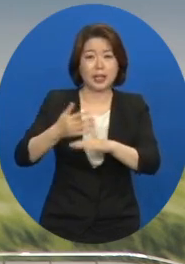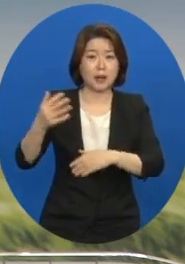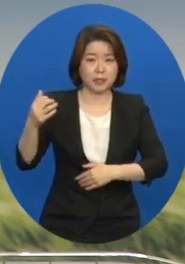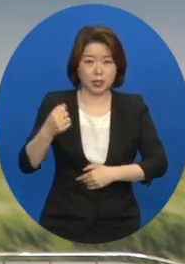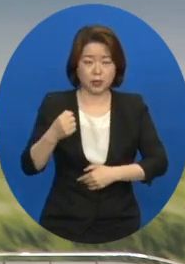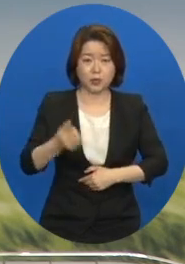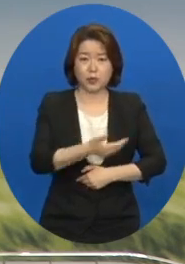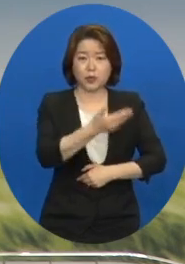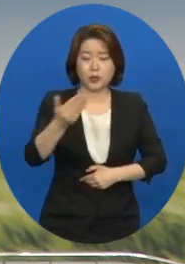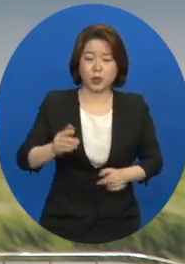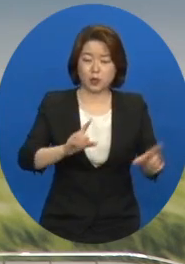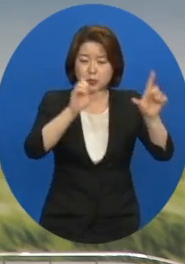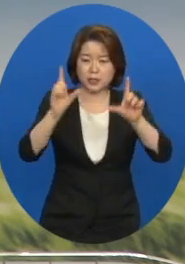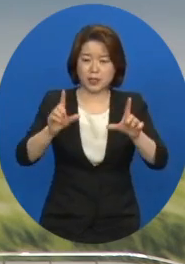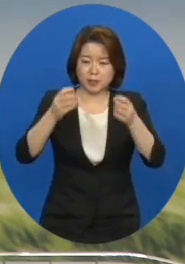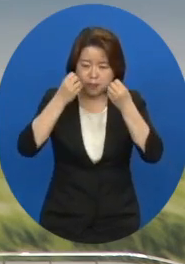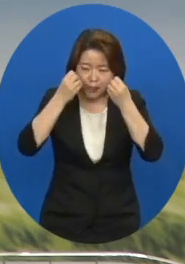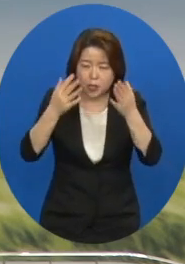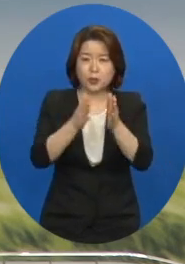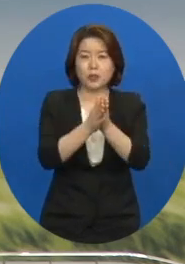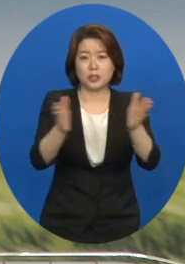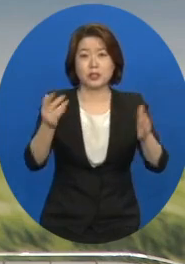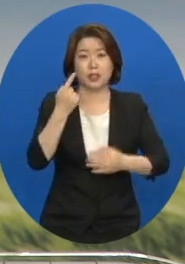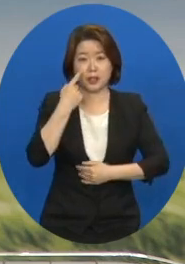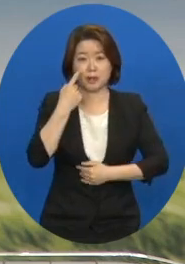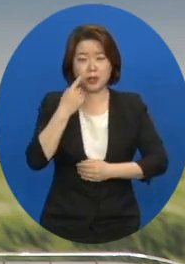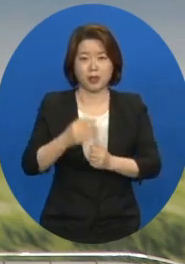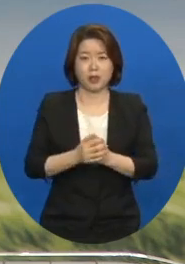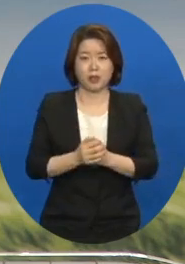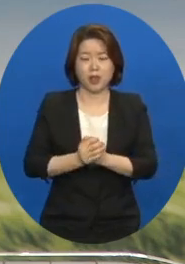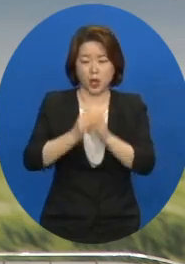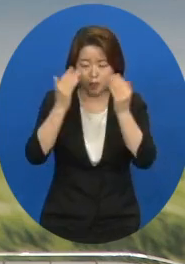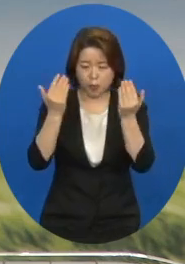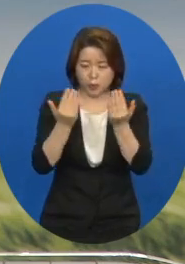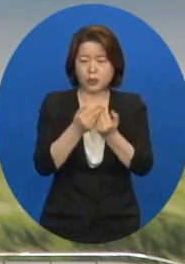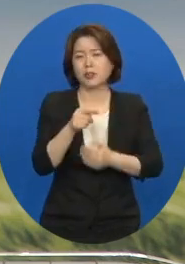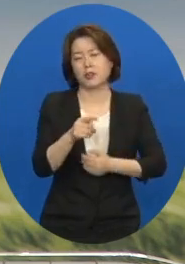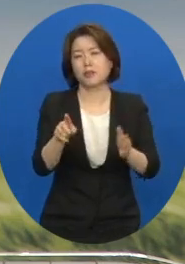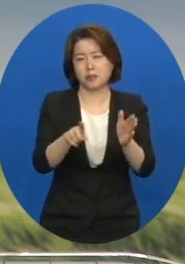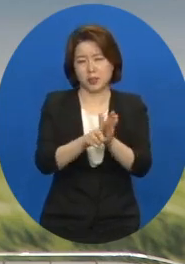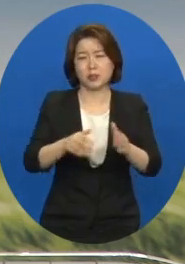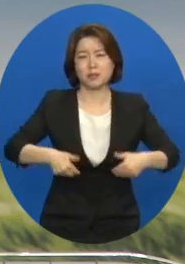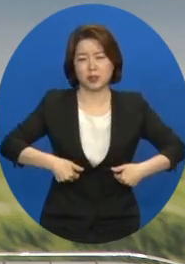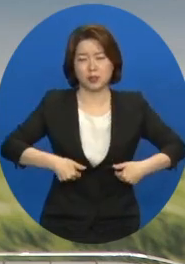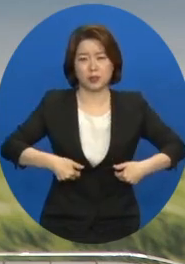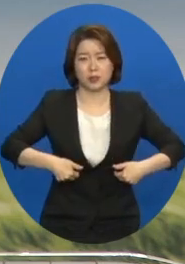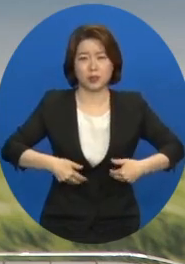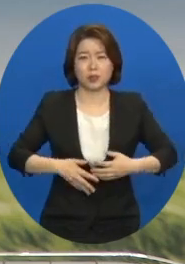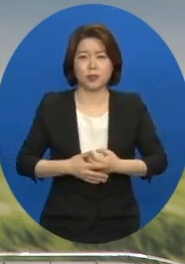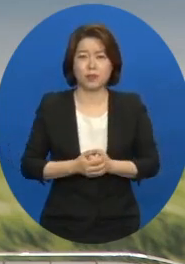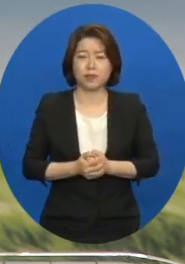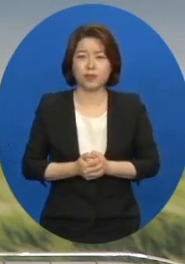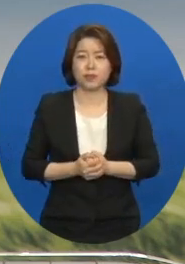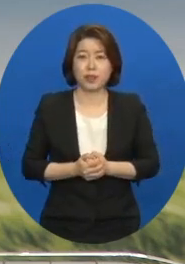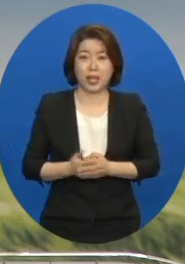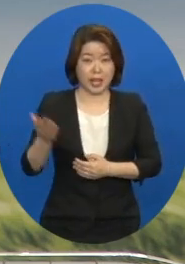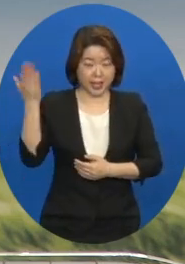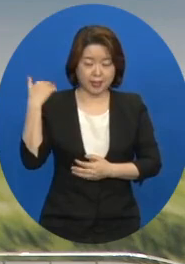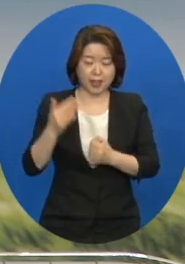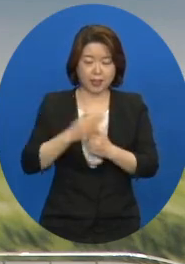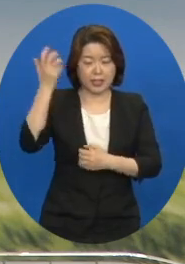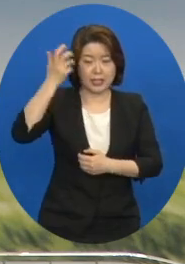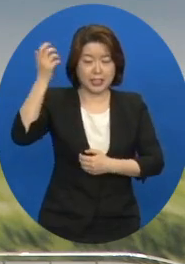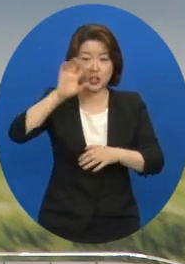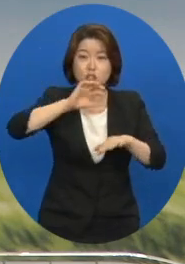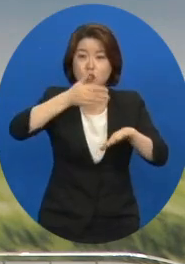여러분의 삶을 한번 새롭게 시작해 보세요. 이건 전적으로 믿음입니다. 한 번은 영성 수련회에